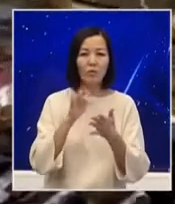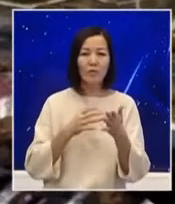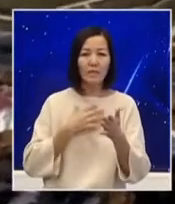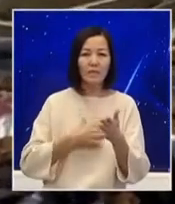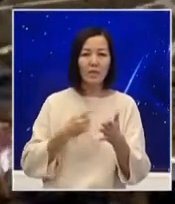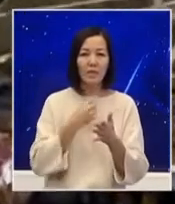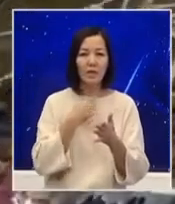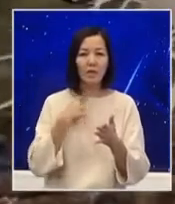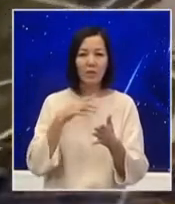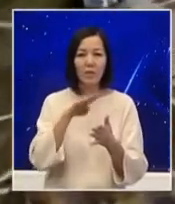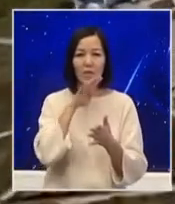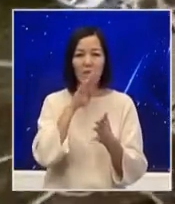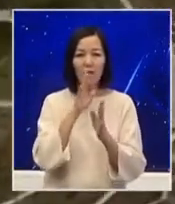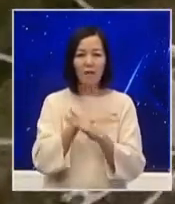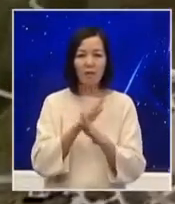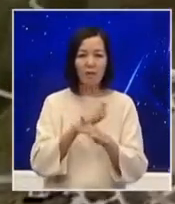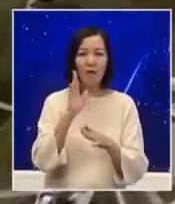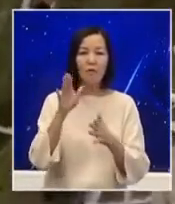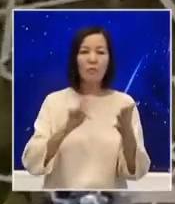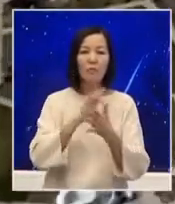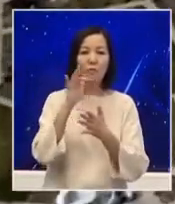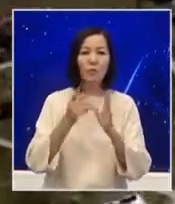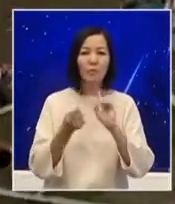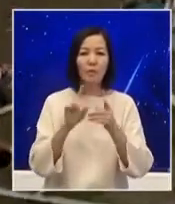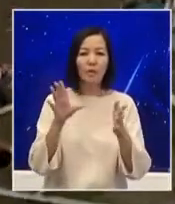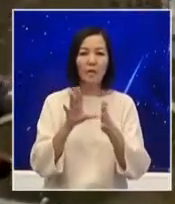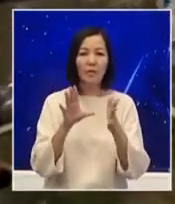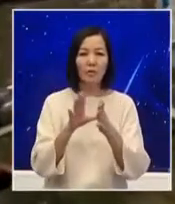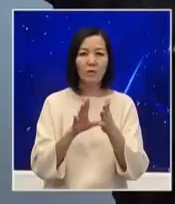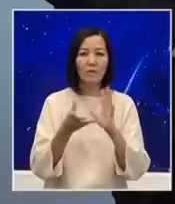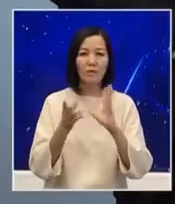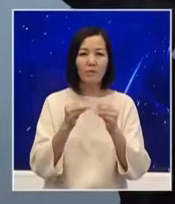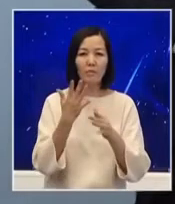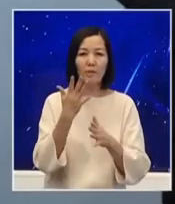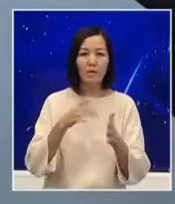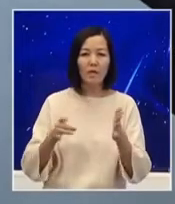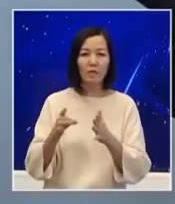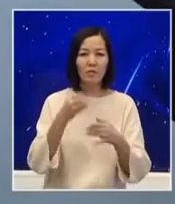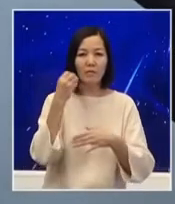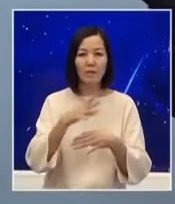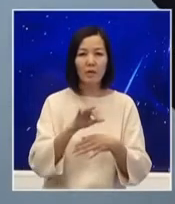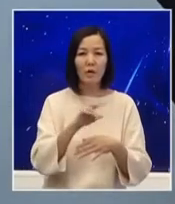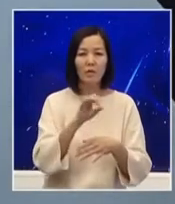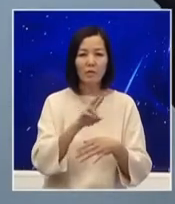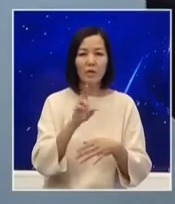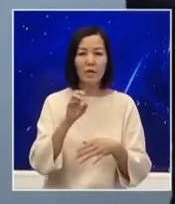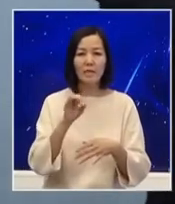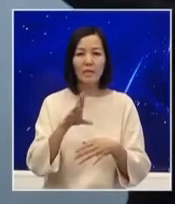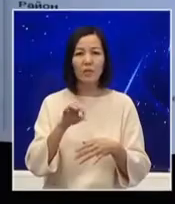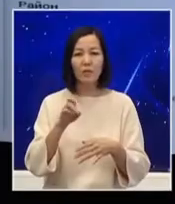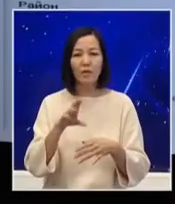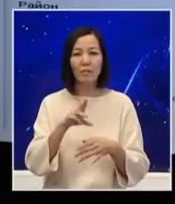– Талдыкурган, Текели и Капшагай. В будущем году переход на электронный формат состоится в 5 районных центрах – Узунагаш,